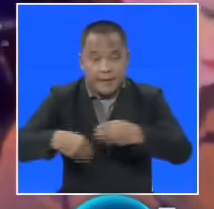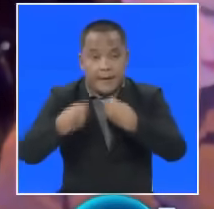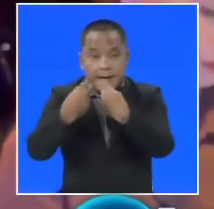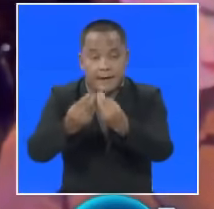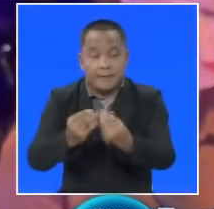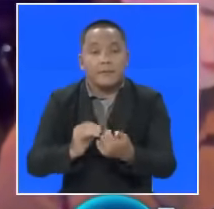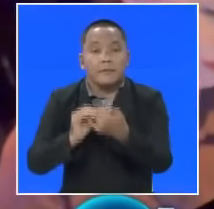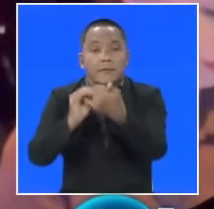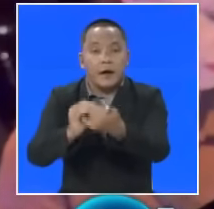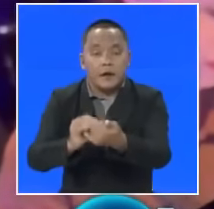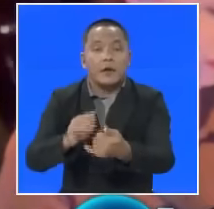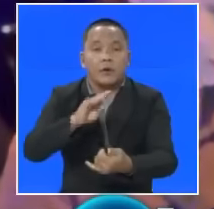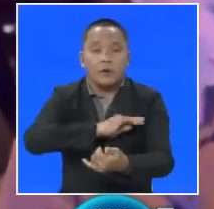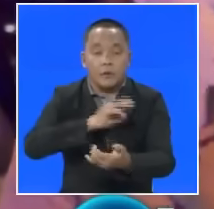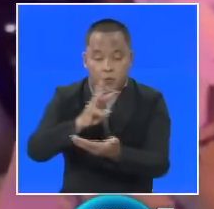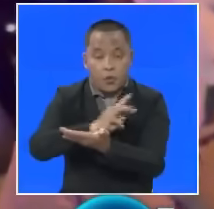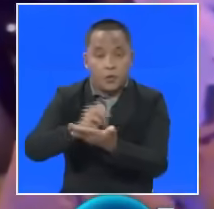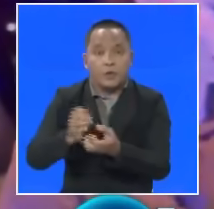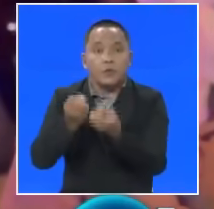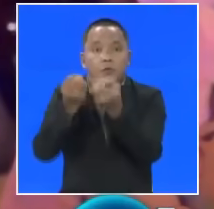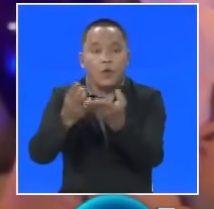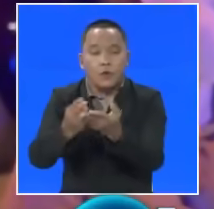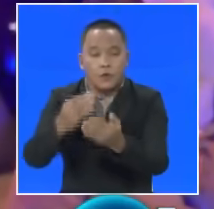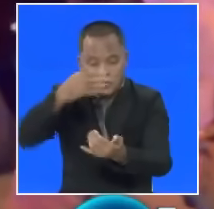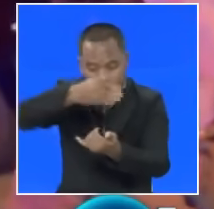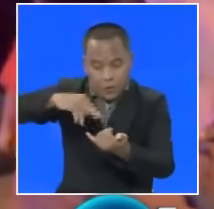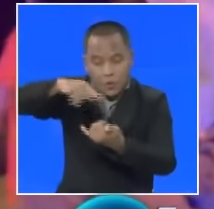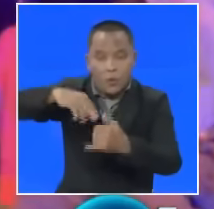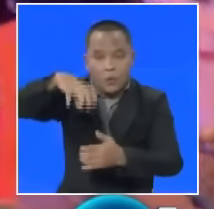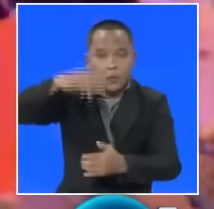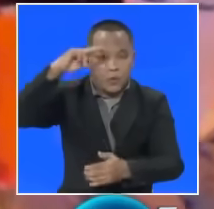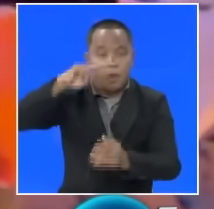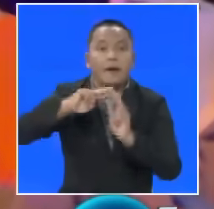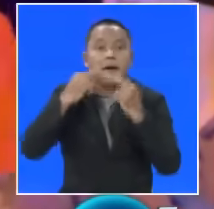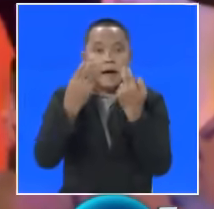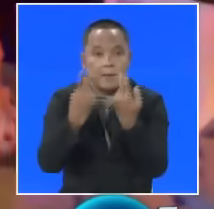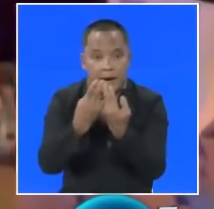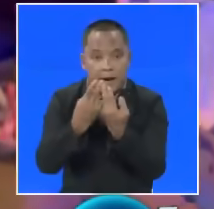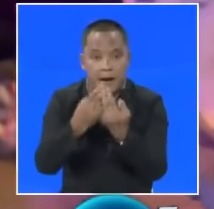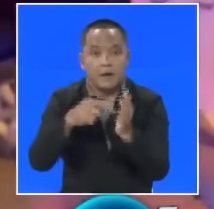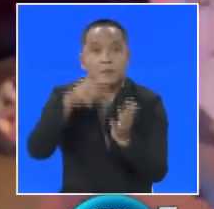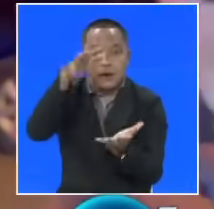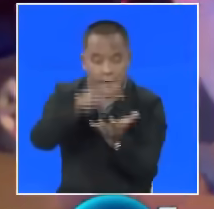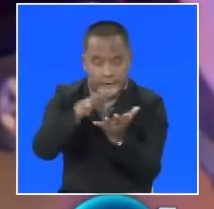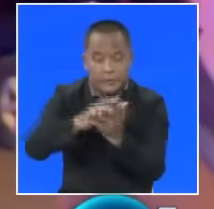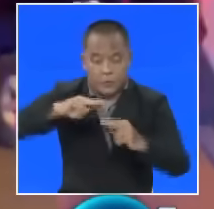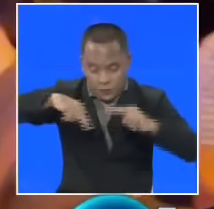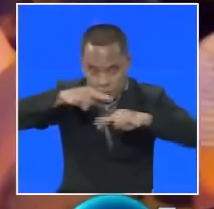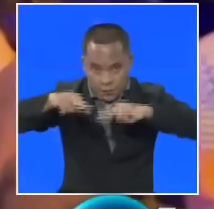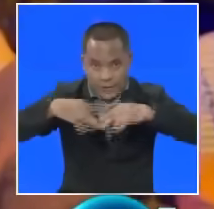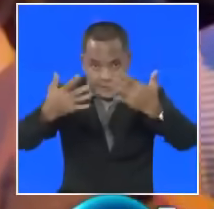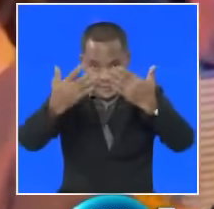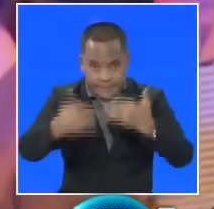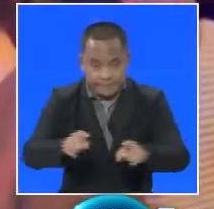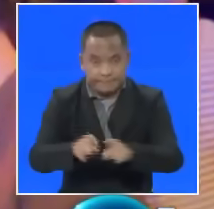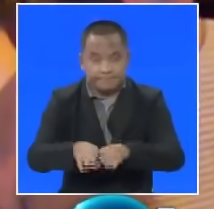างผู้เสียชีวิตให้เจ้าหน้าที่มูลนิธินำร่างส่งชนสูตรที่โรงพยาบาลรามาธิบดีจักรีนฤบดินทร์สมุทรปราการจากนั้นนะ